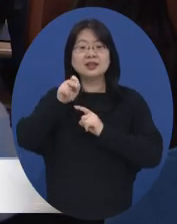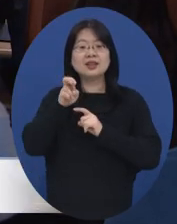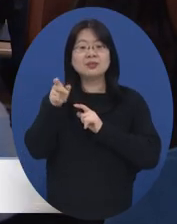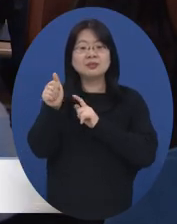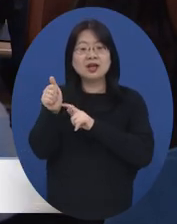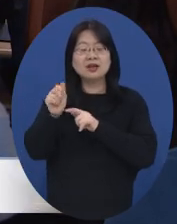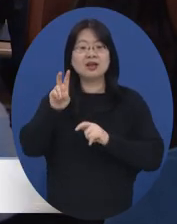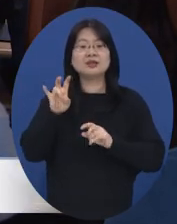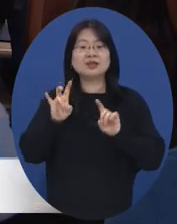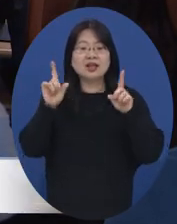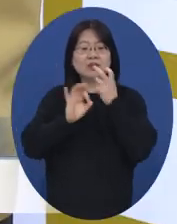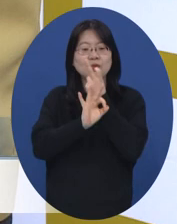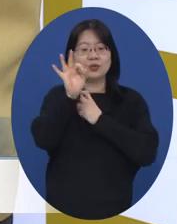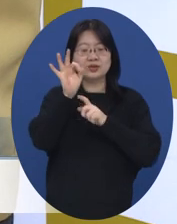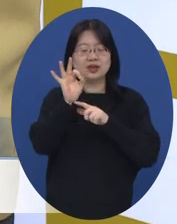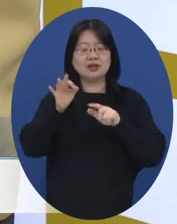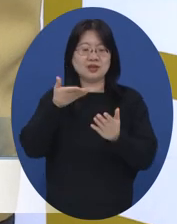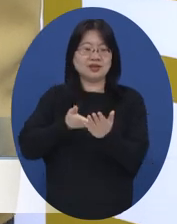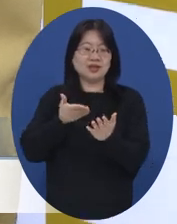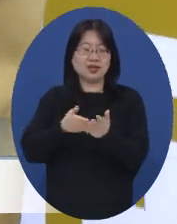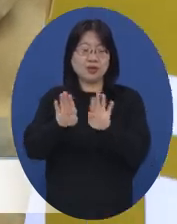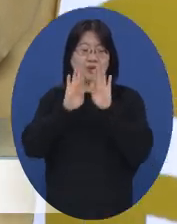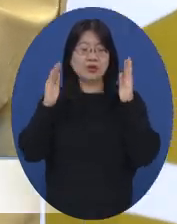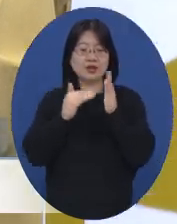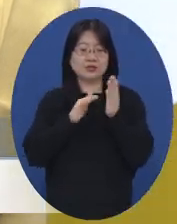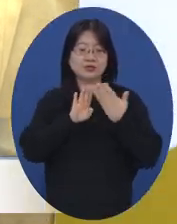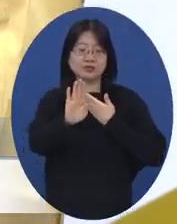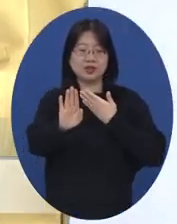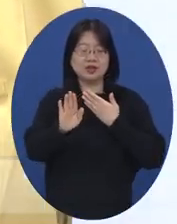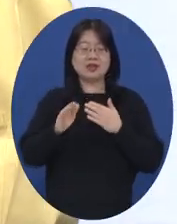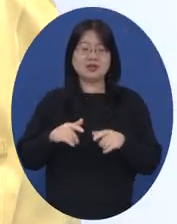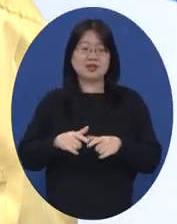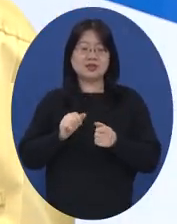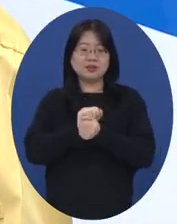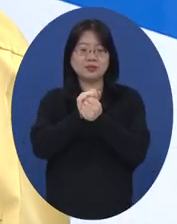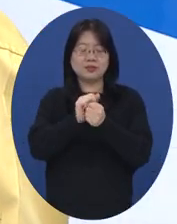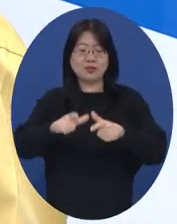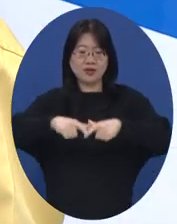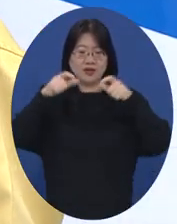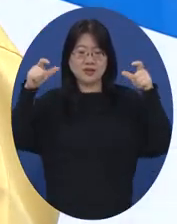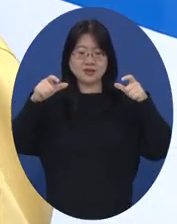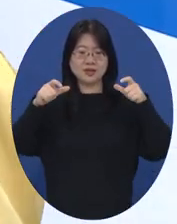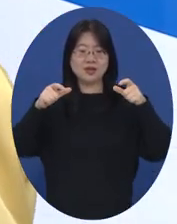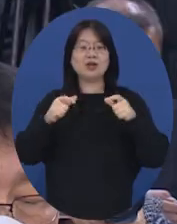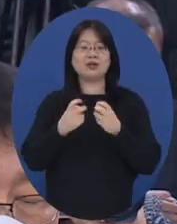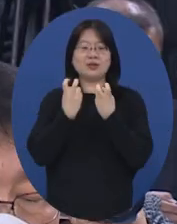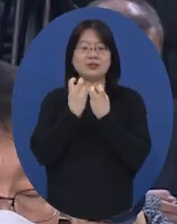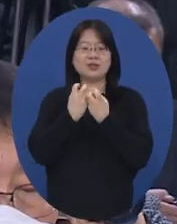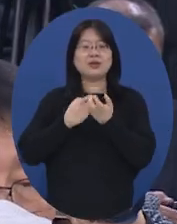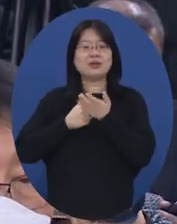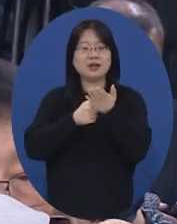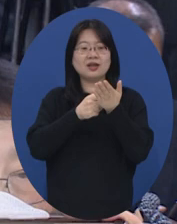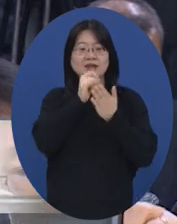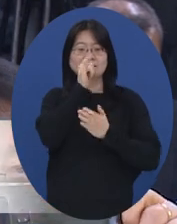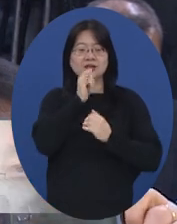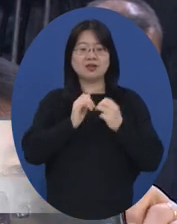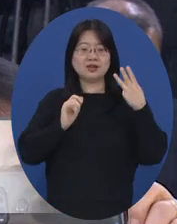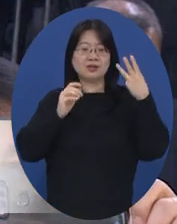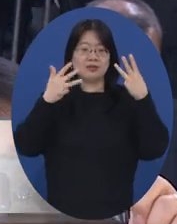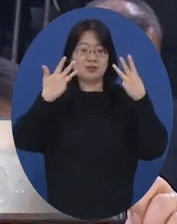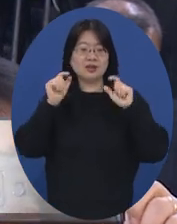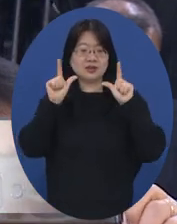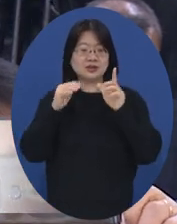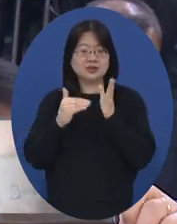이재명 경기도지사가 24일 오전 기자회견을 열고 코로나19 확산 방지 긴급 조치 계획을 발표했습니다.